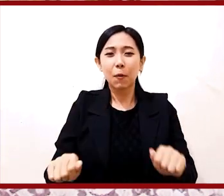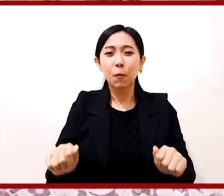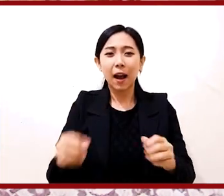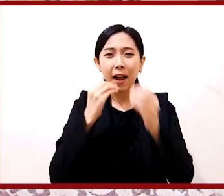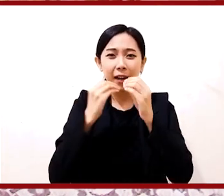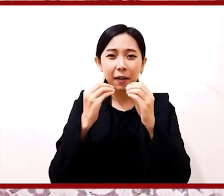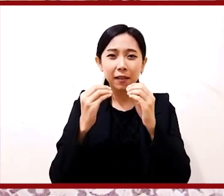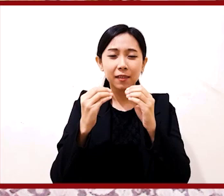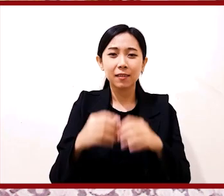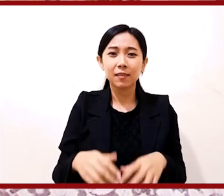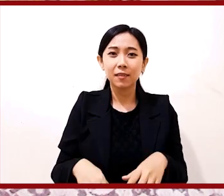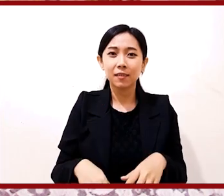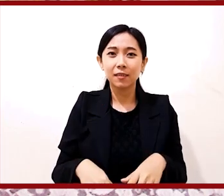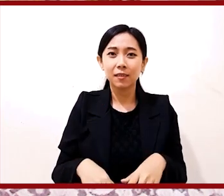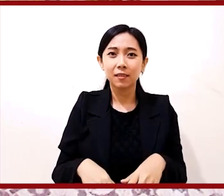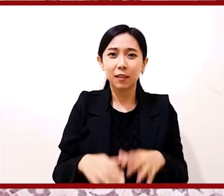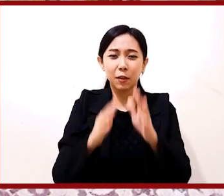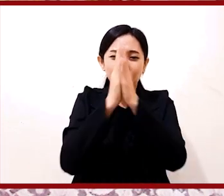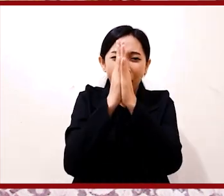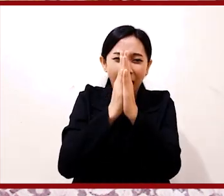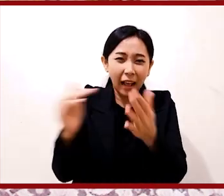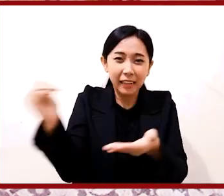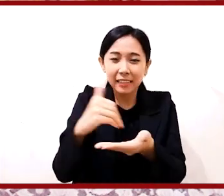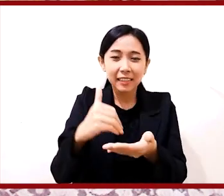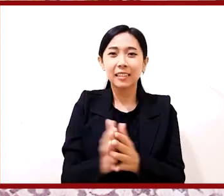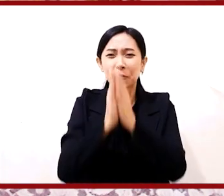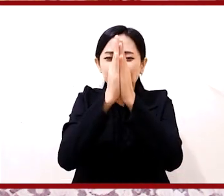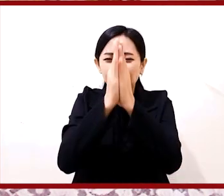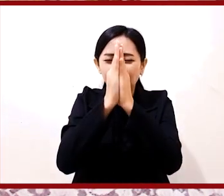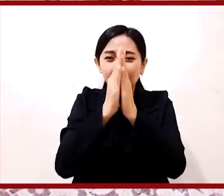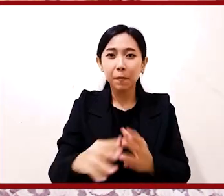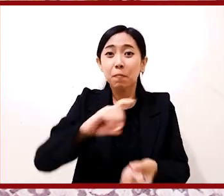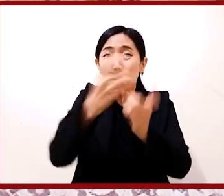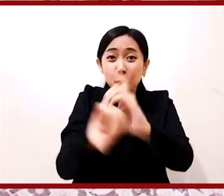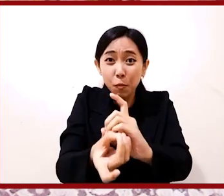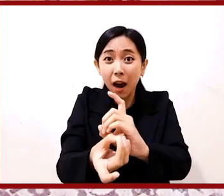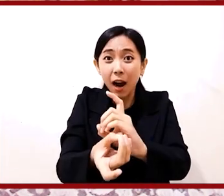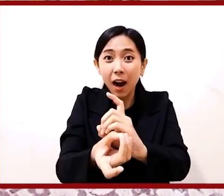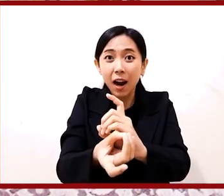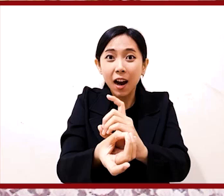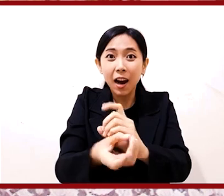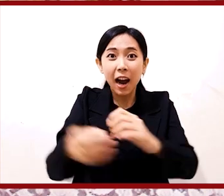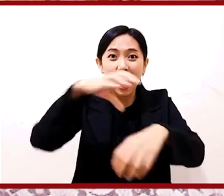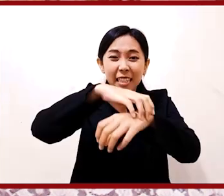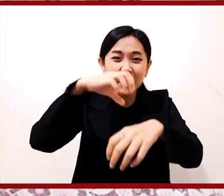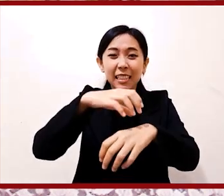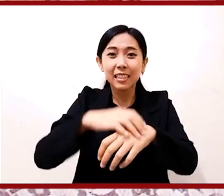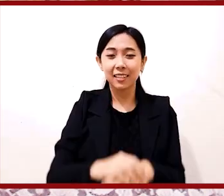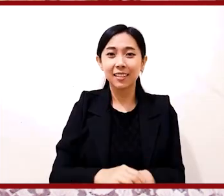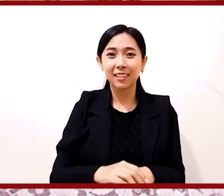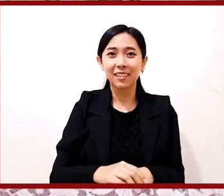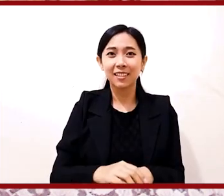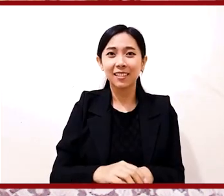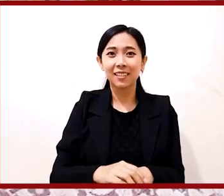kering dan hampir mati. Kucing berdoa pada dewa binatang. Dewa, ubah aku menjadi seekor anjing,